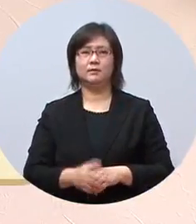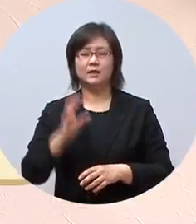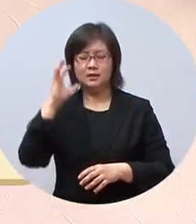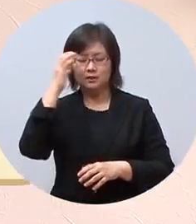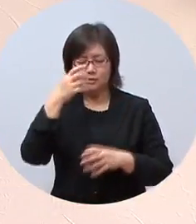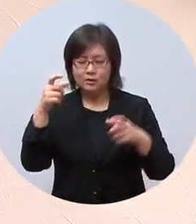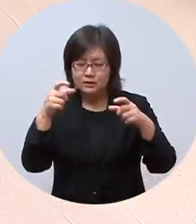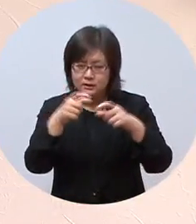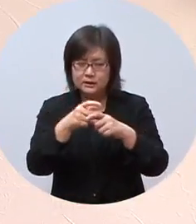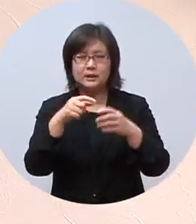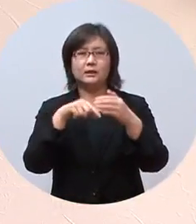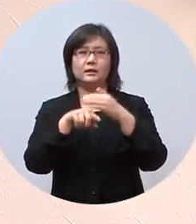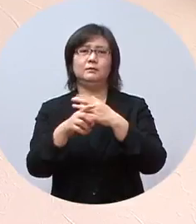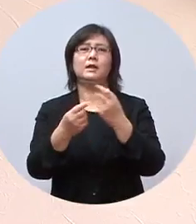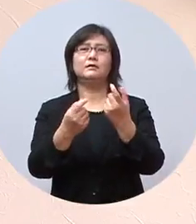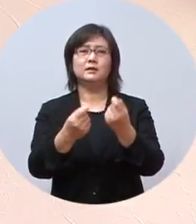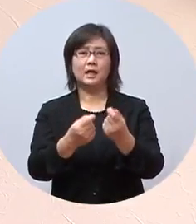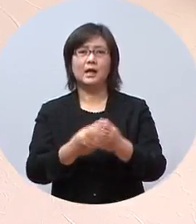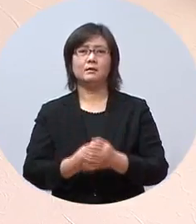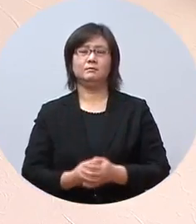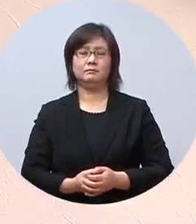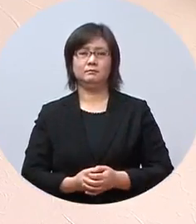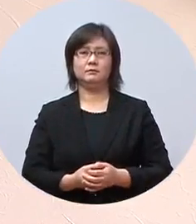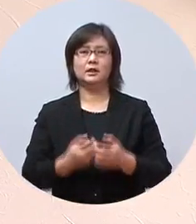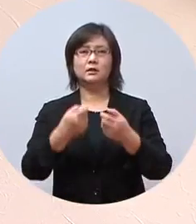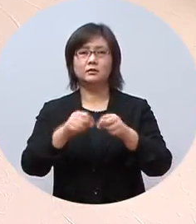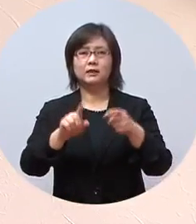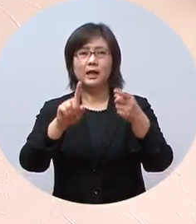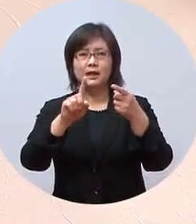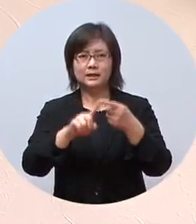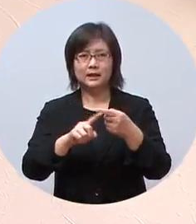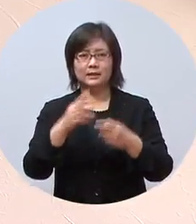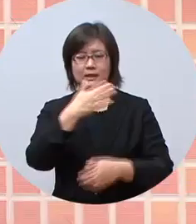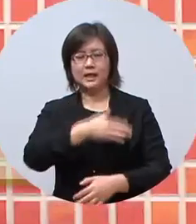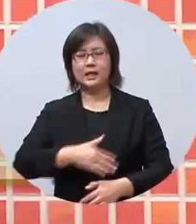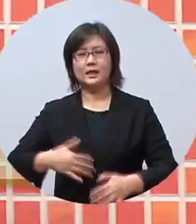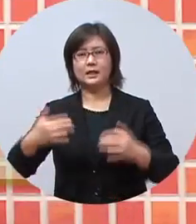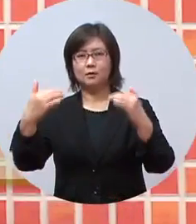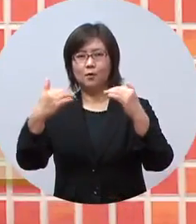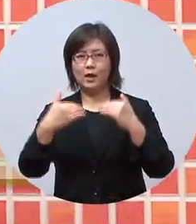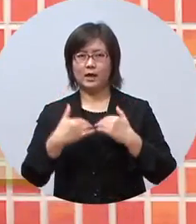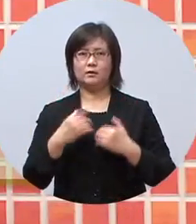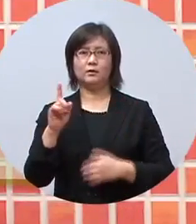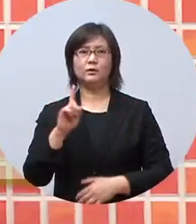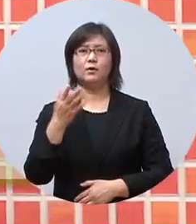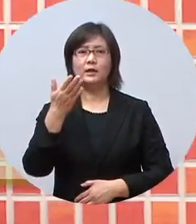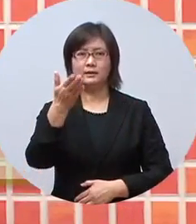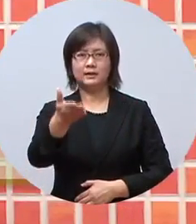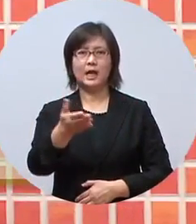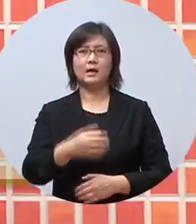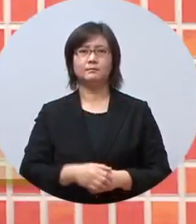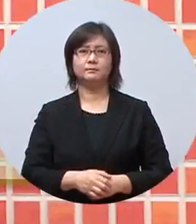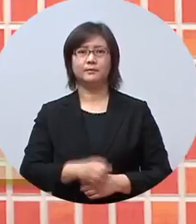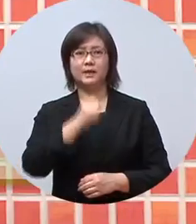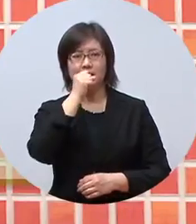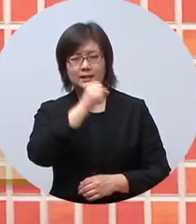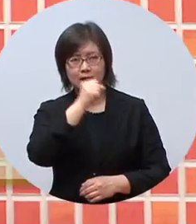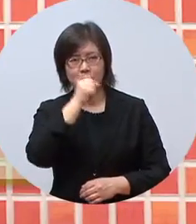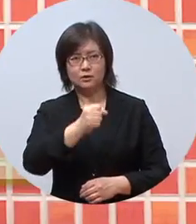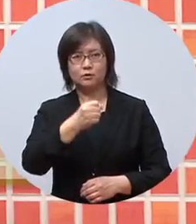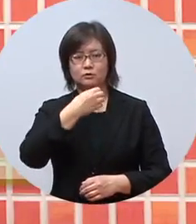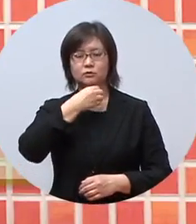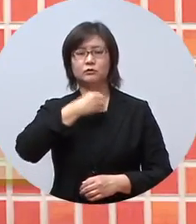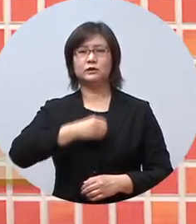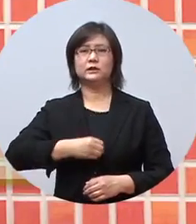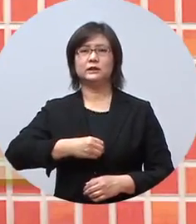ですね。具体的にはこう体にはどのような影響があるんですか。 喘息や気管支炎などの呼吸器系疾